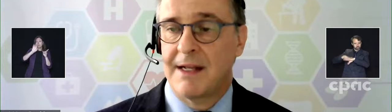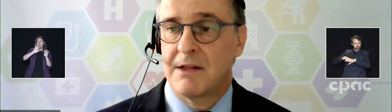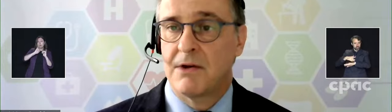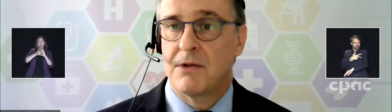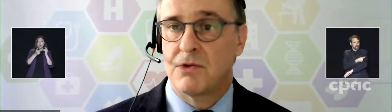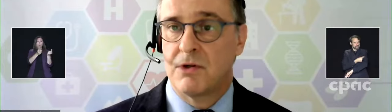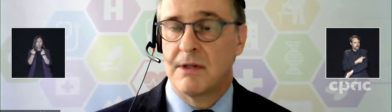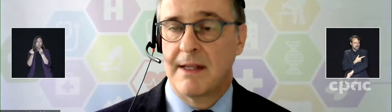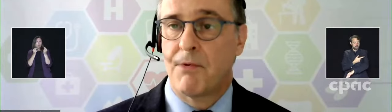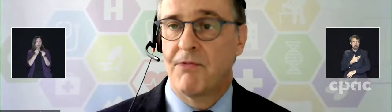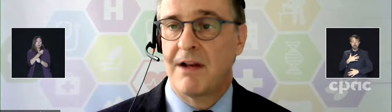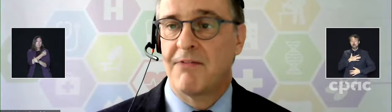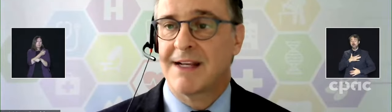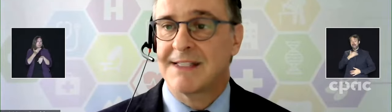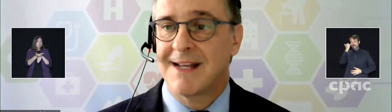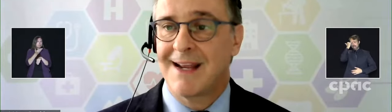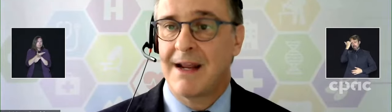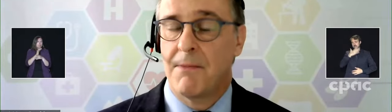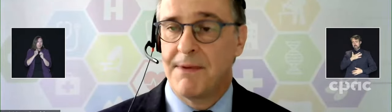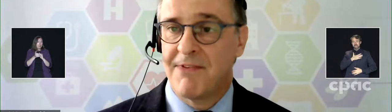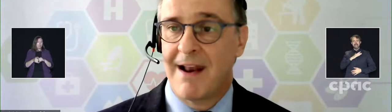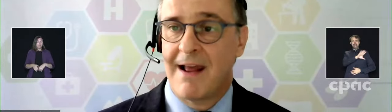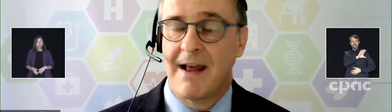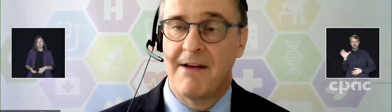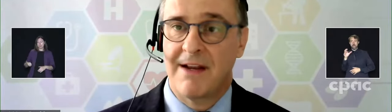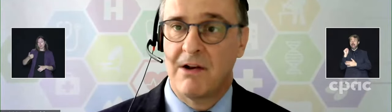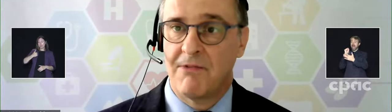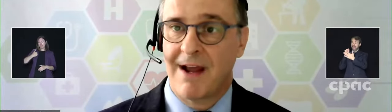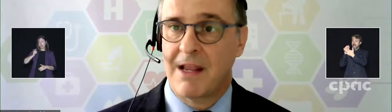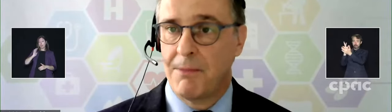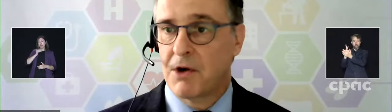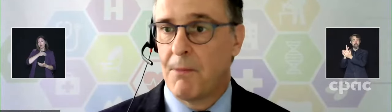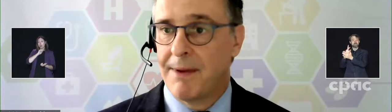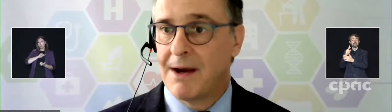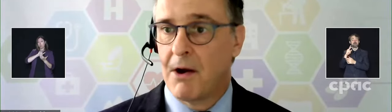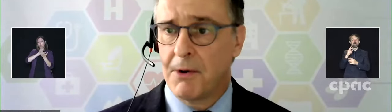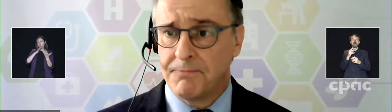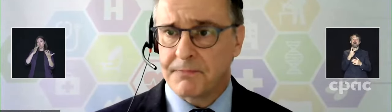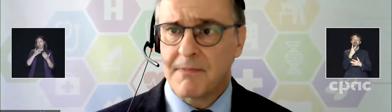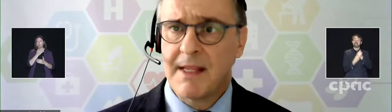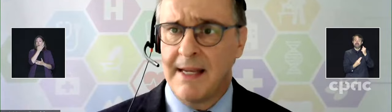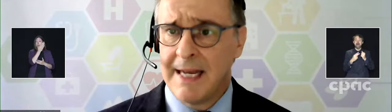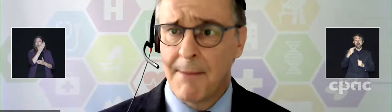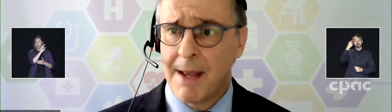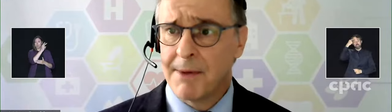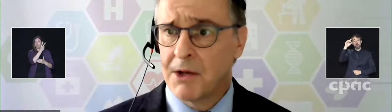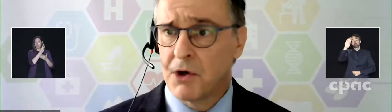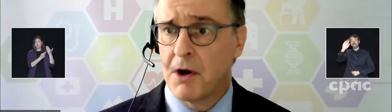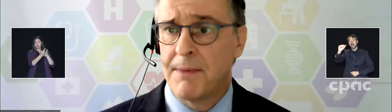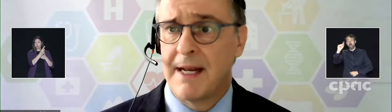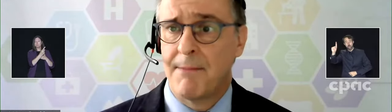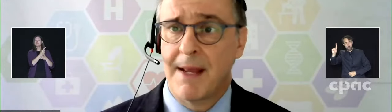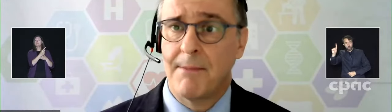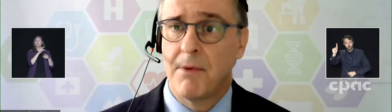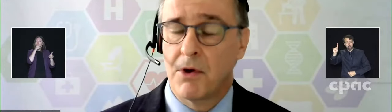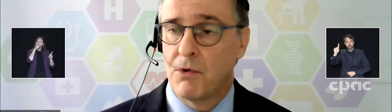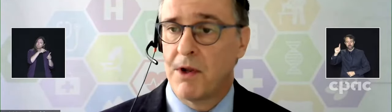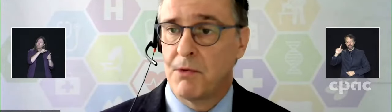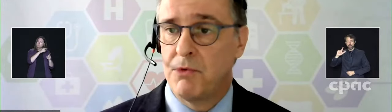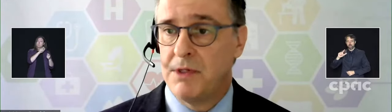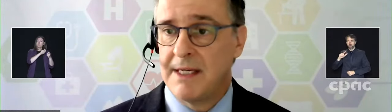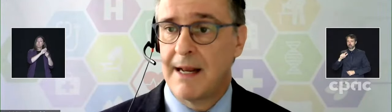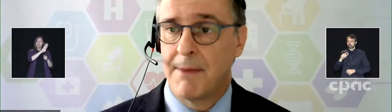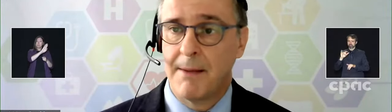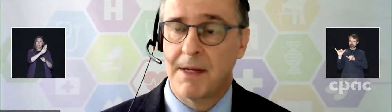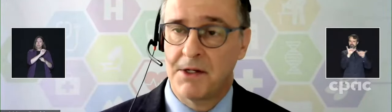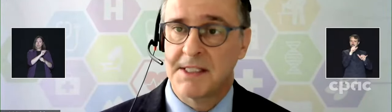Canada d'approuver le vaccin bivalent avec le variant Omicron BA1 est la même qu'en Europe et la même qu